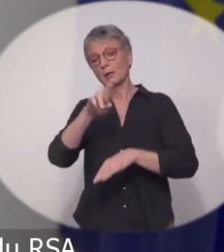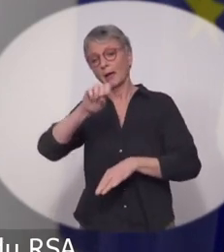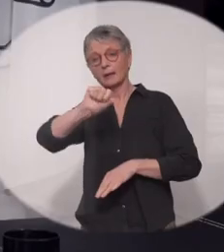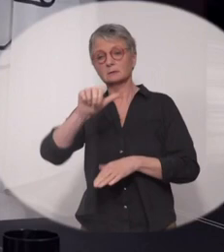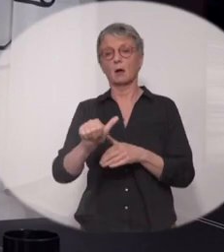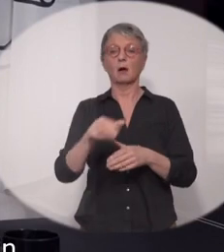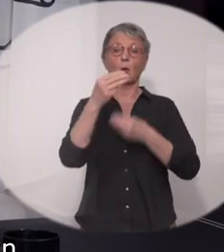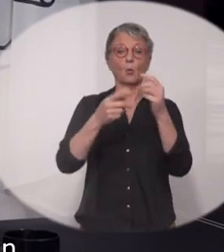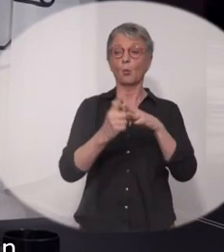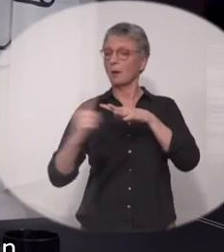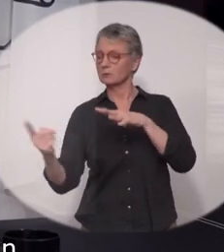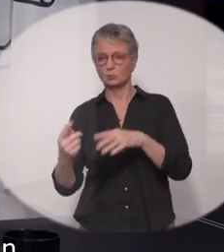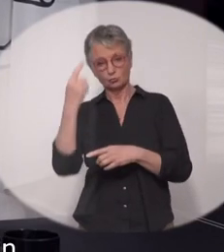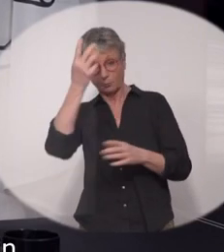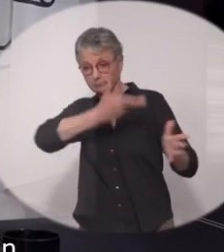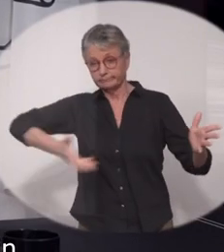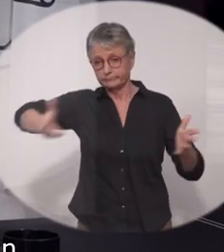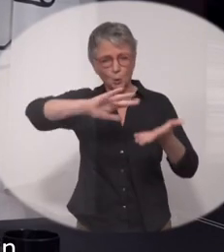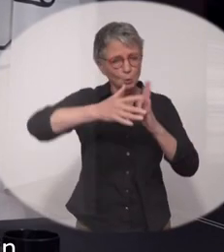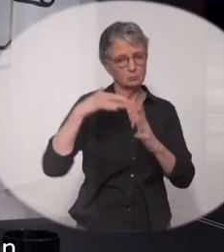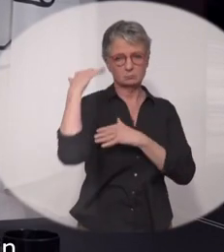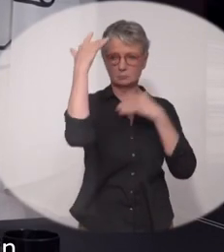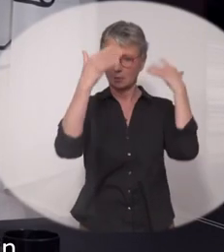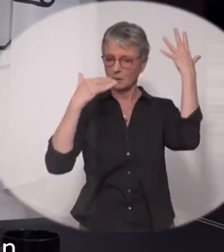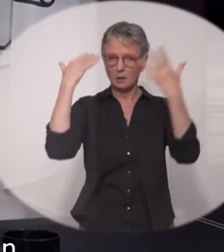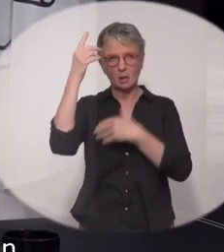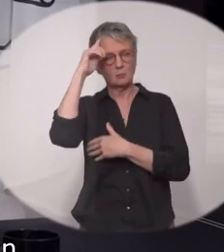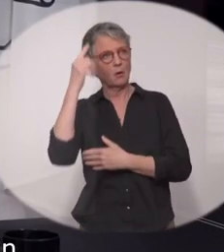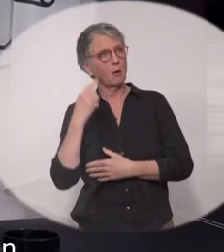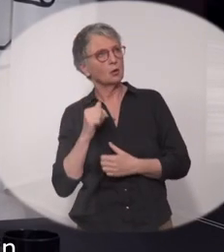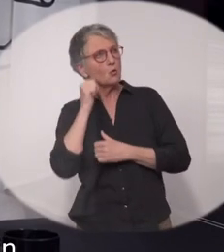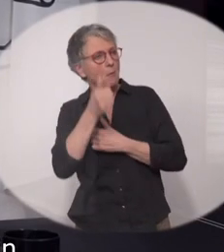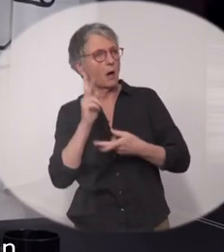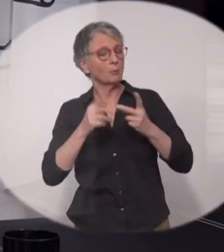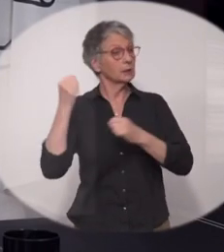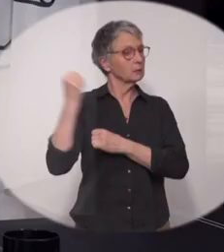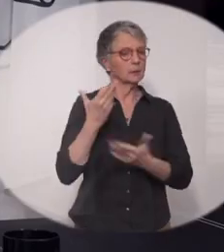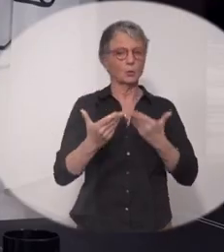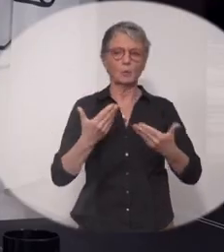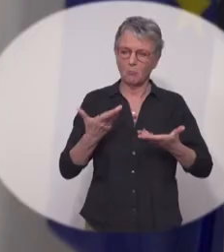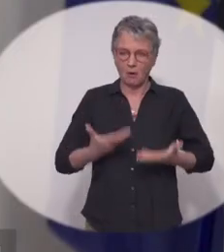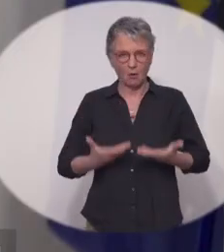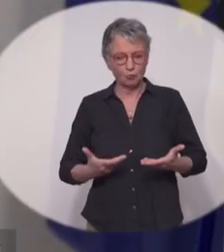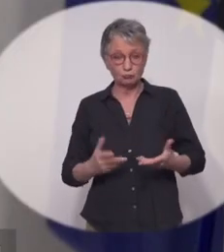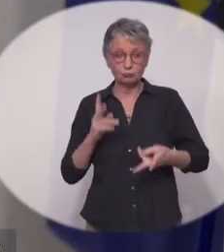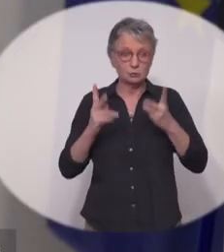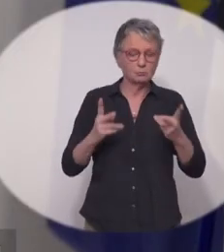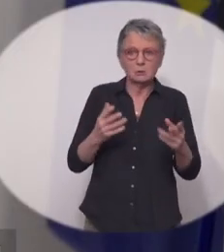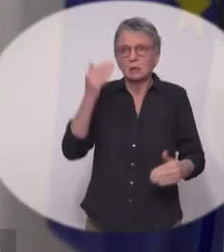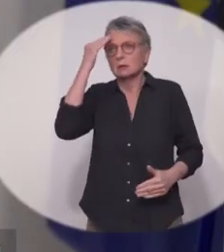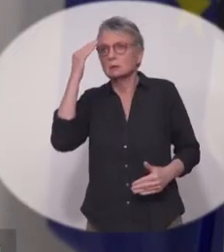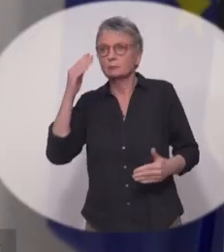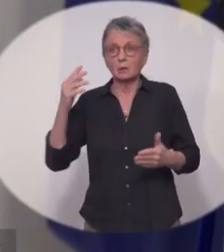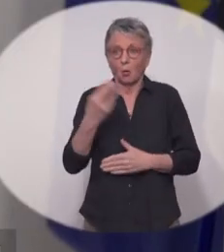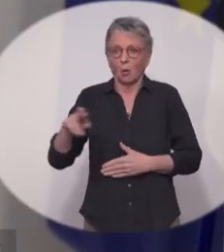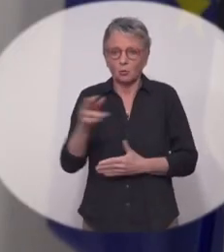exclus toutes et tous s'inquiètent en se disant que demain risque d'être pire encore qu'aujourd'hui et qu'ils ne pourront faire face à une aggravation de la